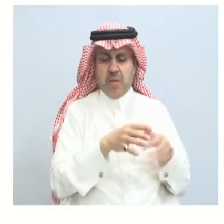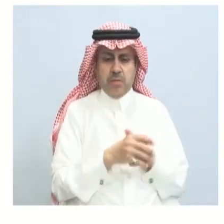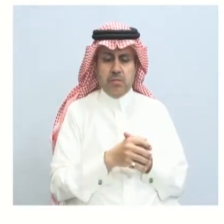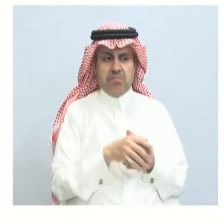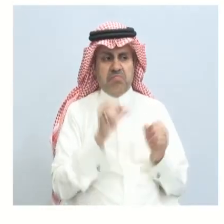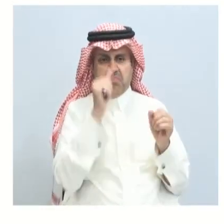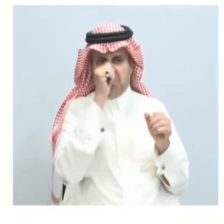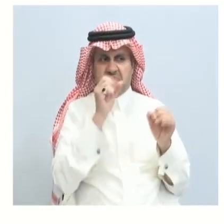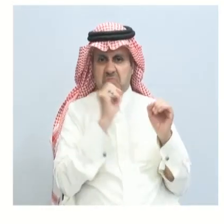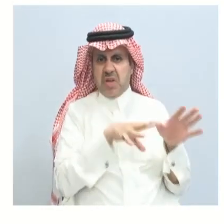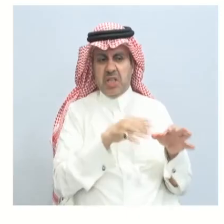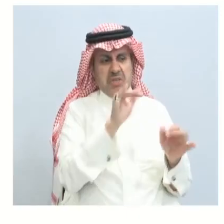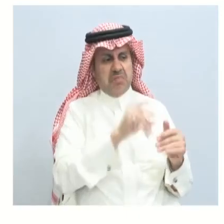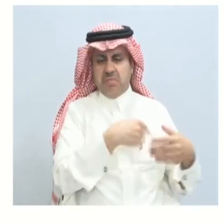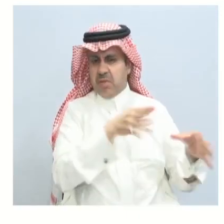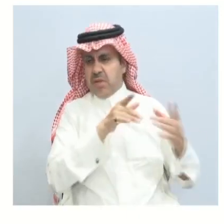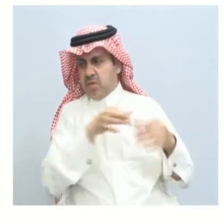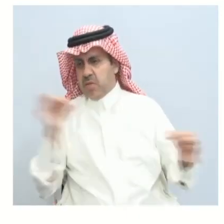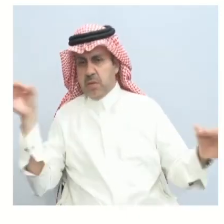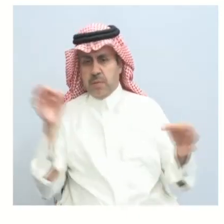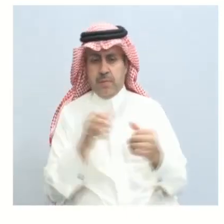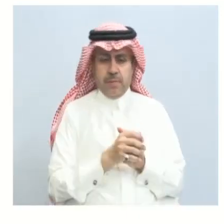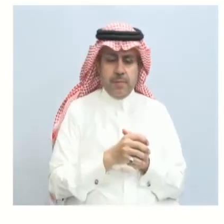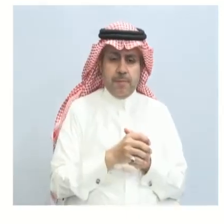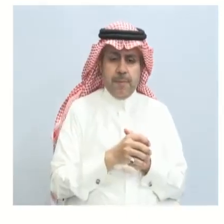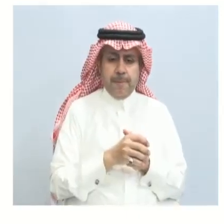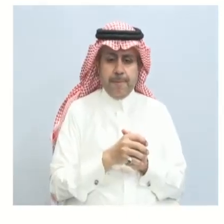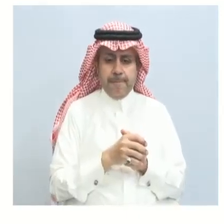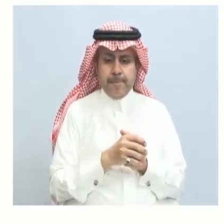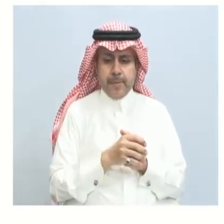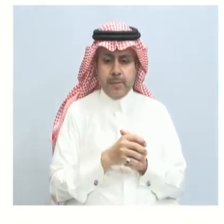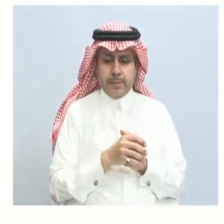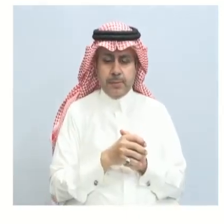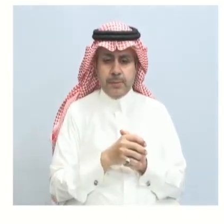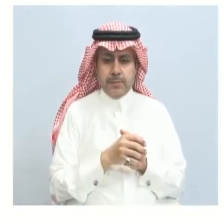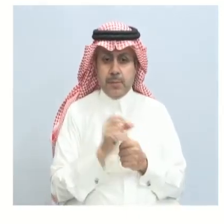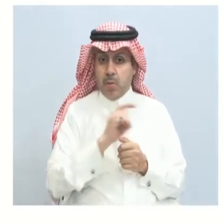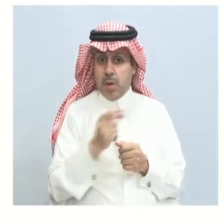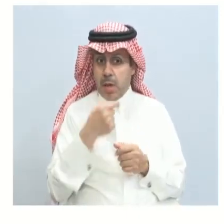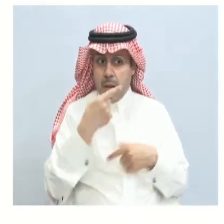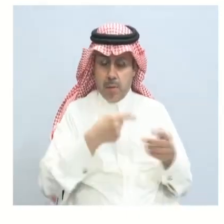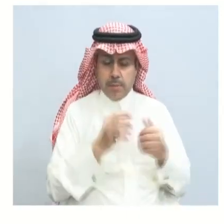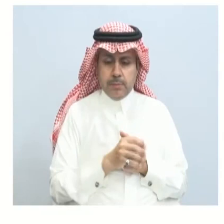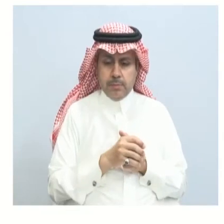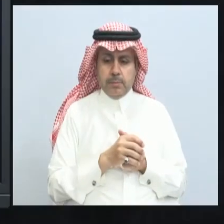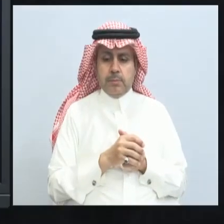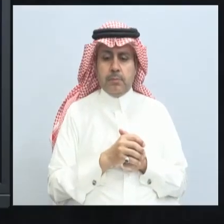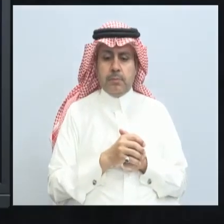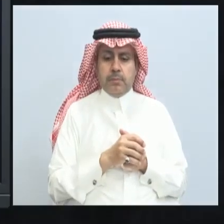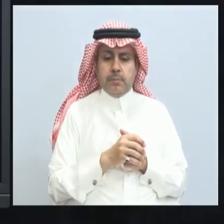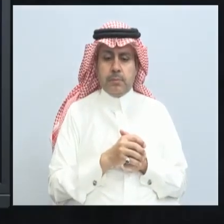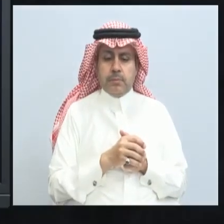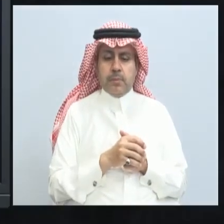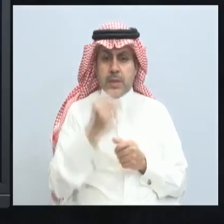ويكرهون مجالسته ولا يرغبون بالجلوس معه ولا الحديث اليه لانه صاحب